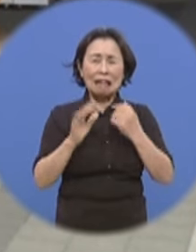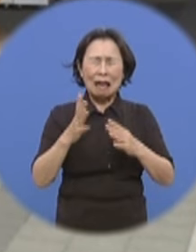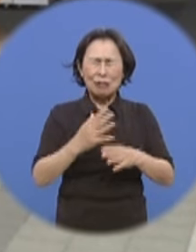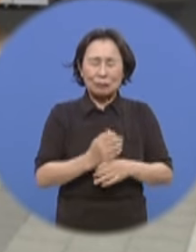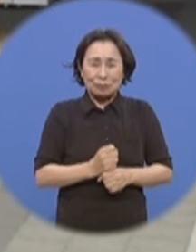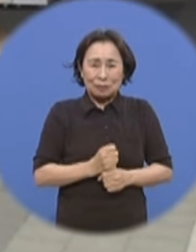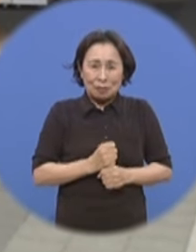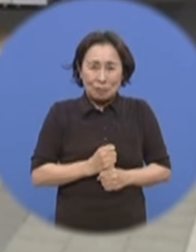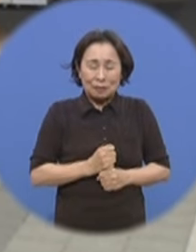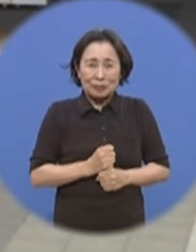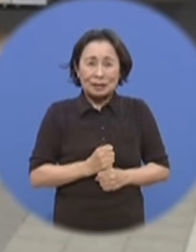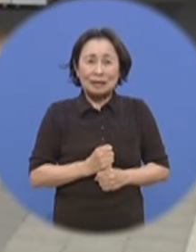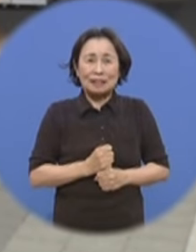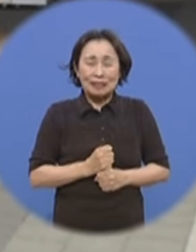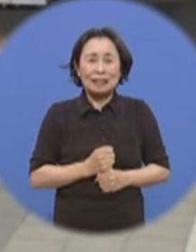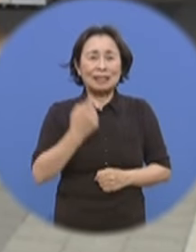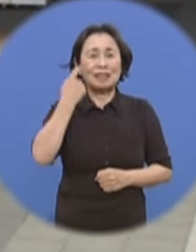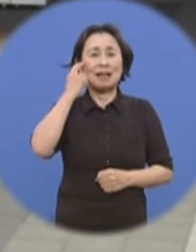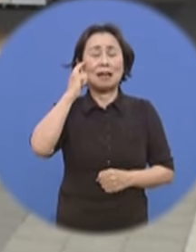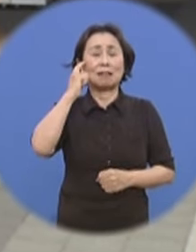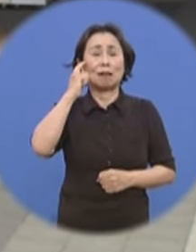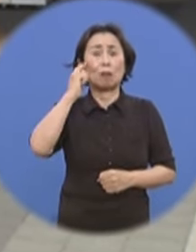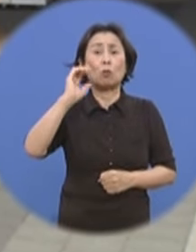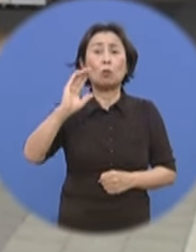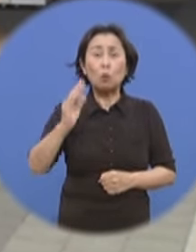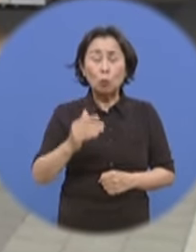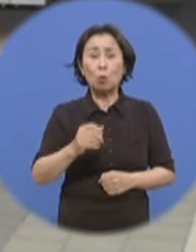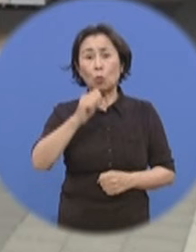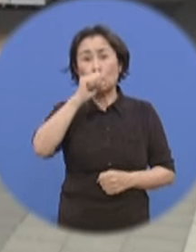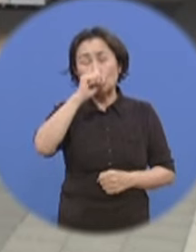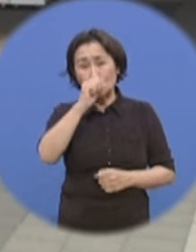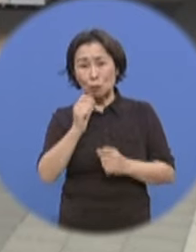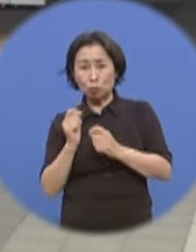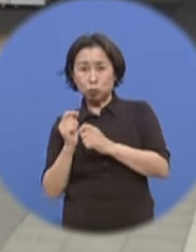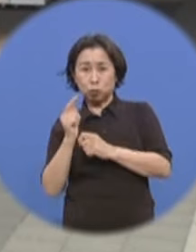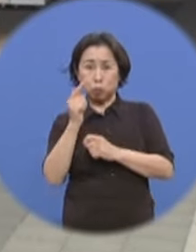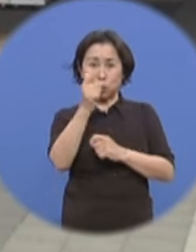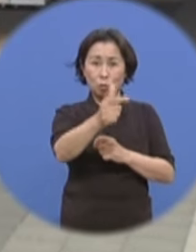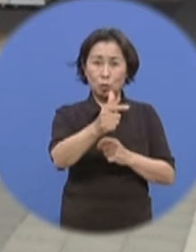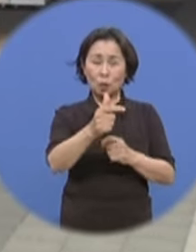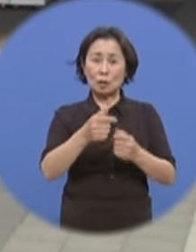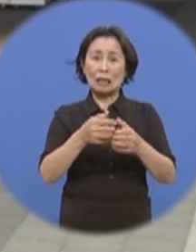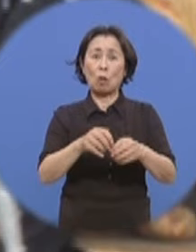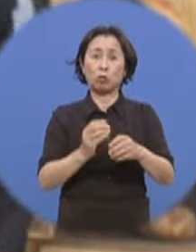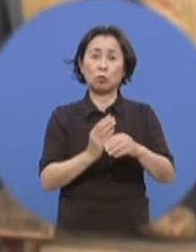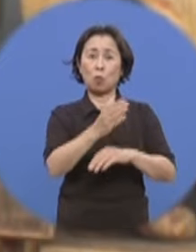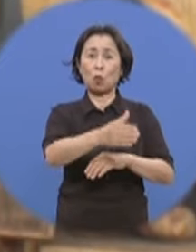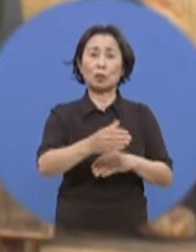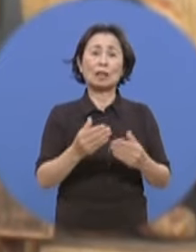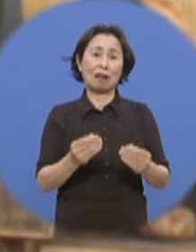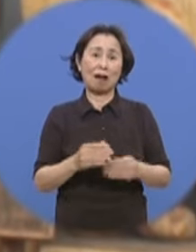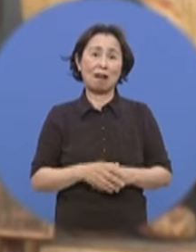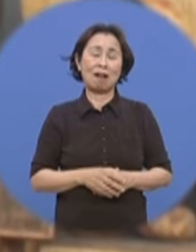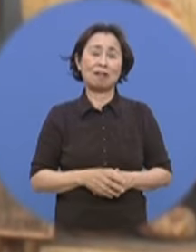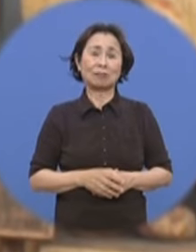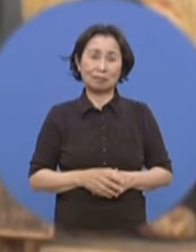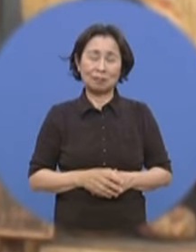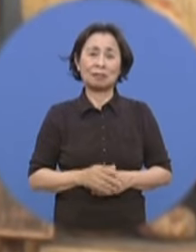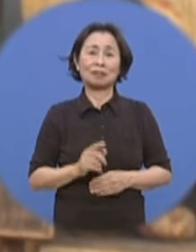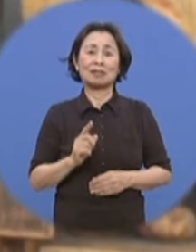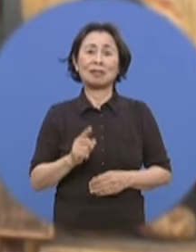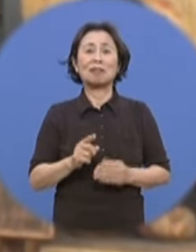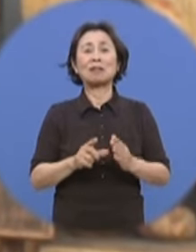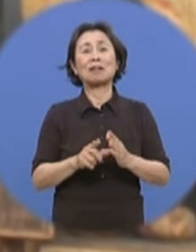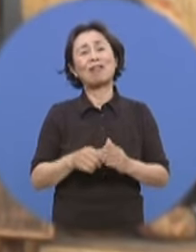ことをま第一にした割には割といい記録が出たなと思ってます距離が出た時っていうのが